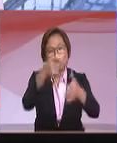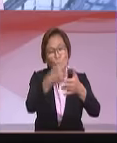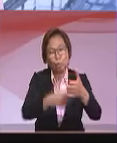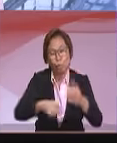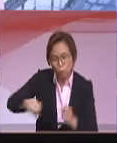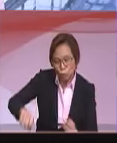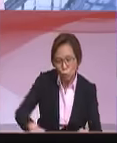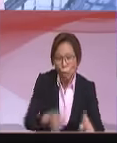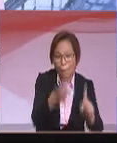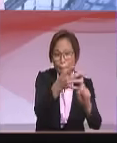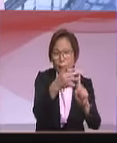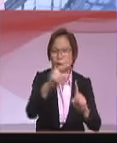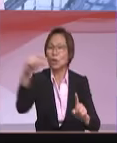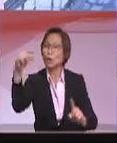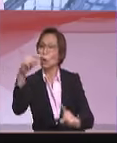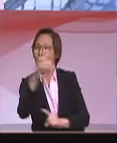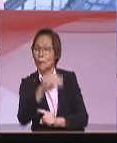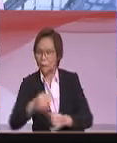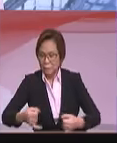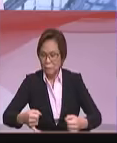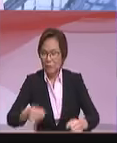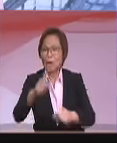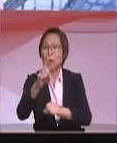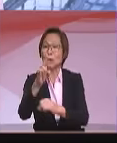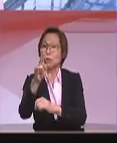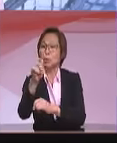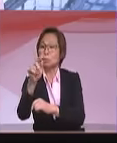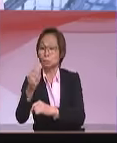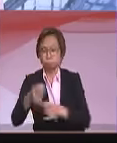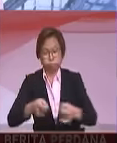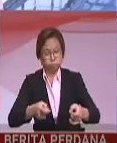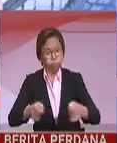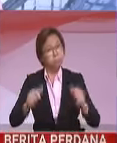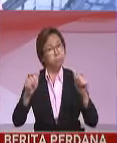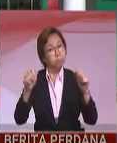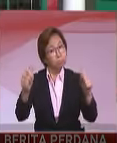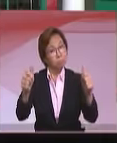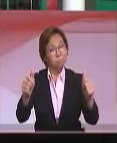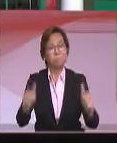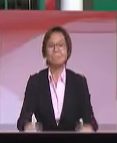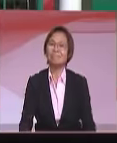Tol Sungai Besi Gombak dan Jalan Duta terkawal.